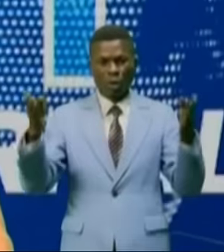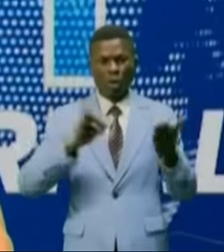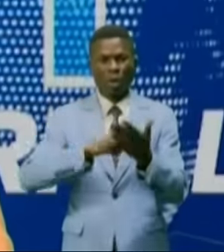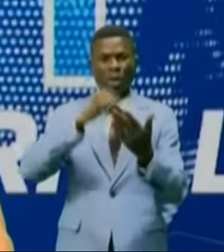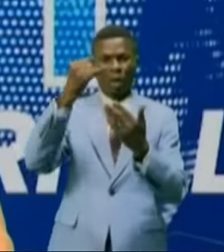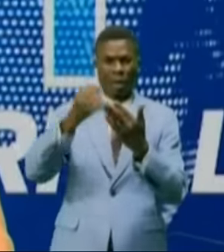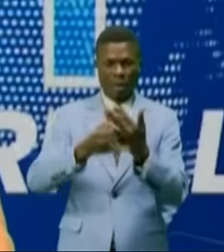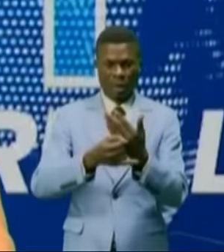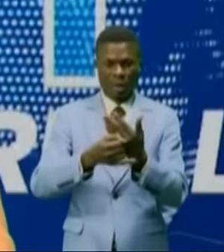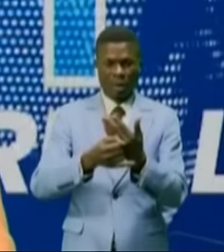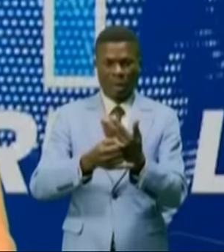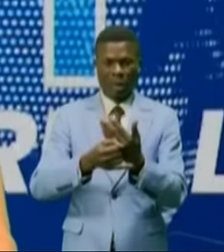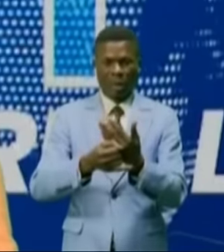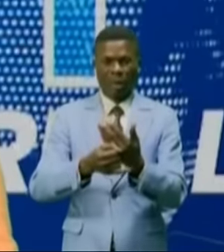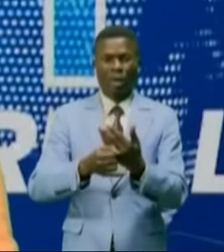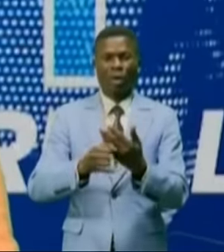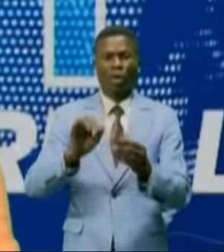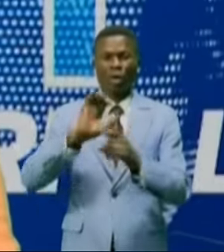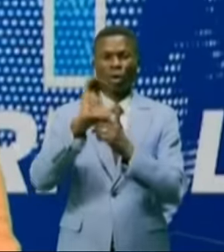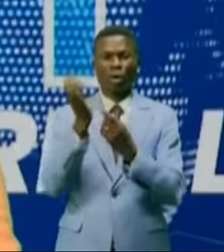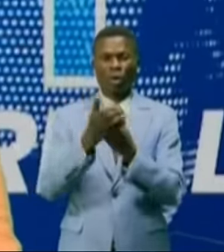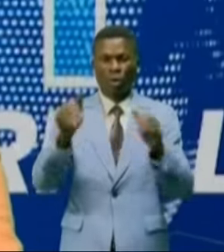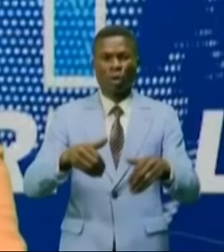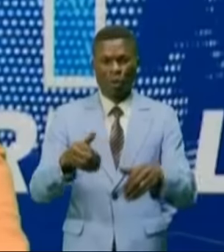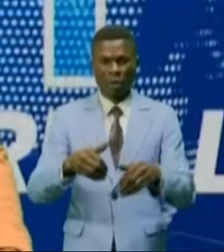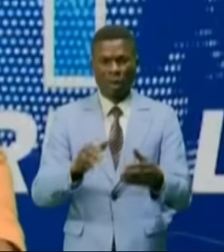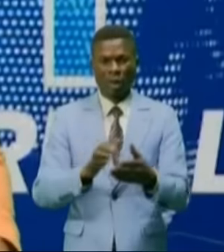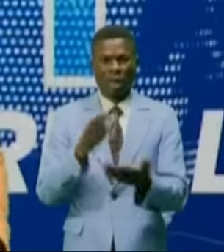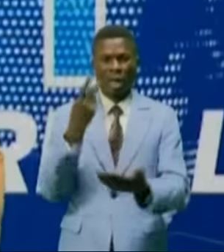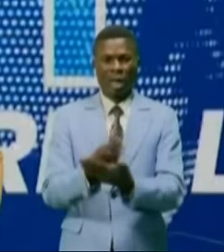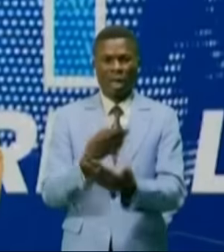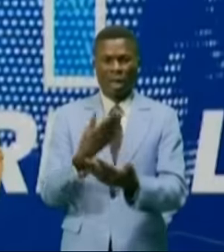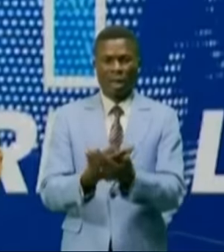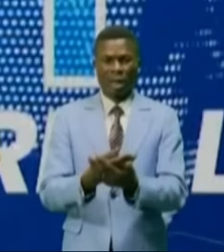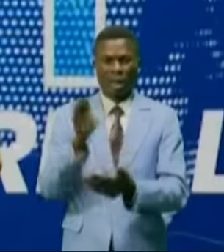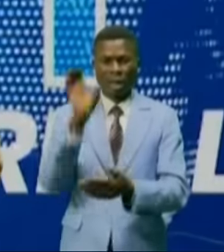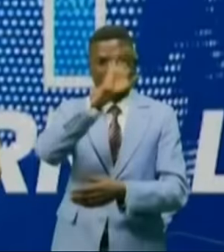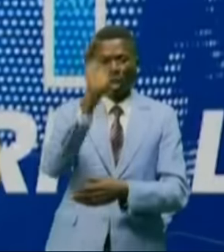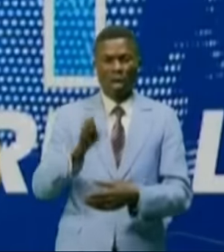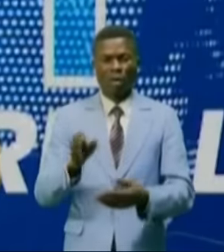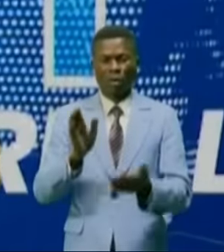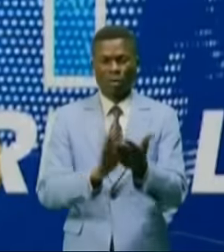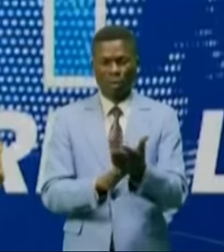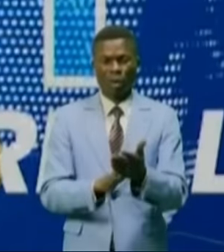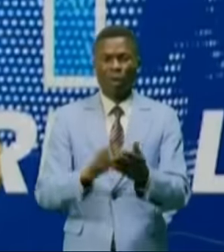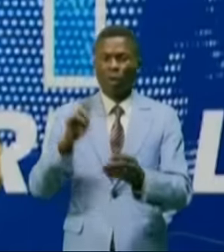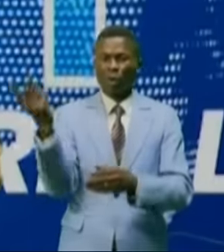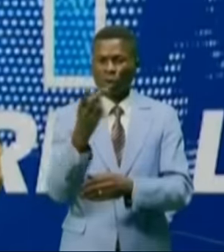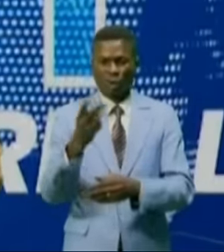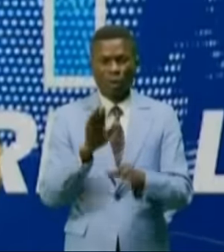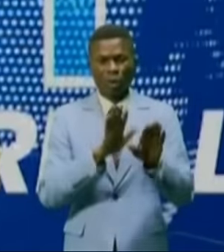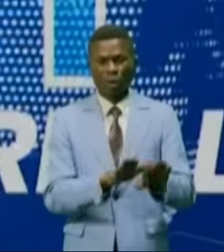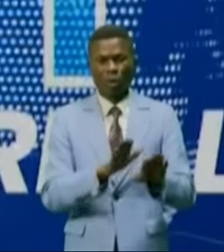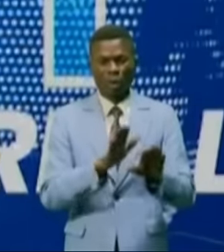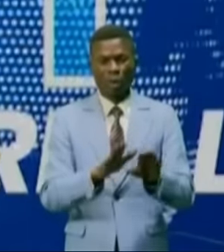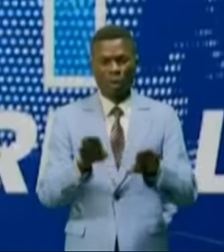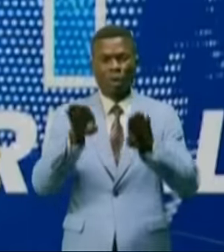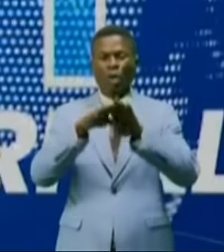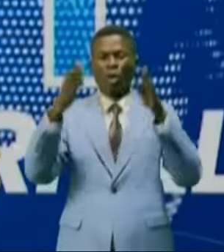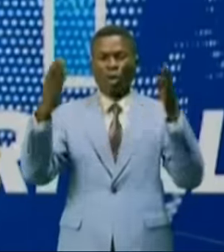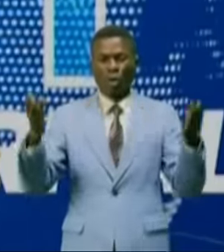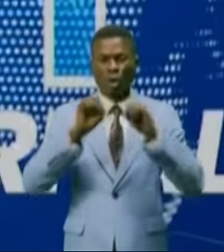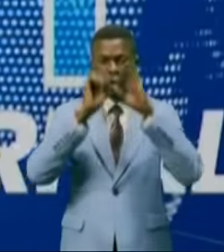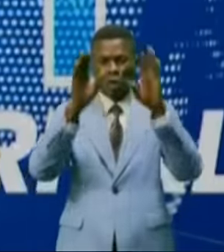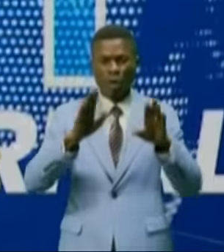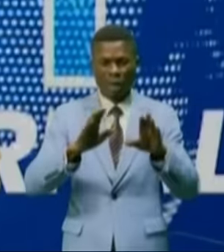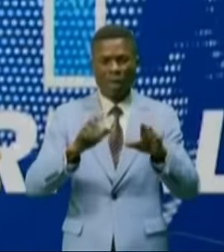projet Pour Elle, Sport et Culture au terrain Allemagne dans la commune de Bandalungwa. Ensemble, nous attendons l'inauguration pour voir